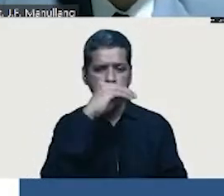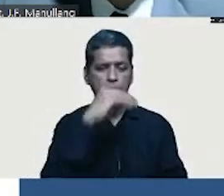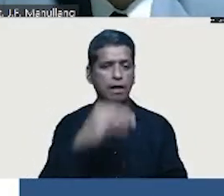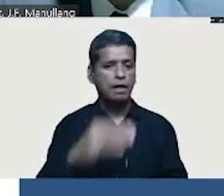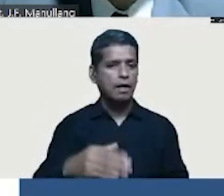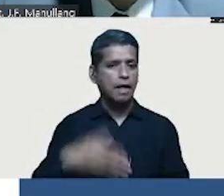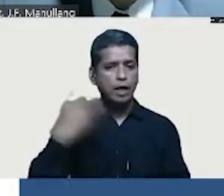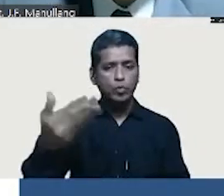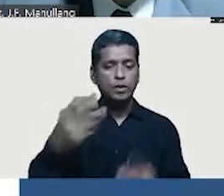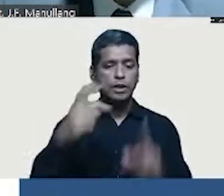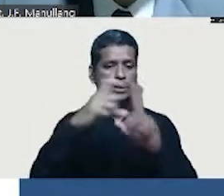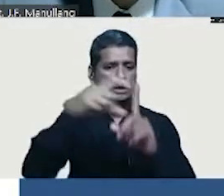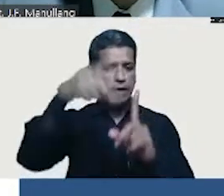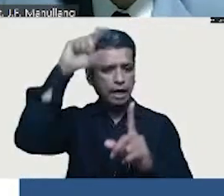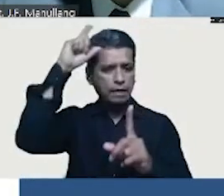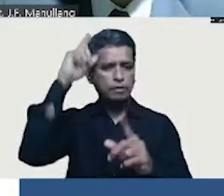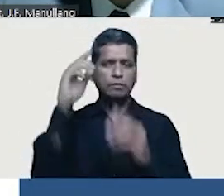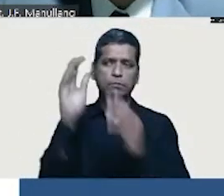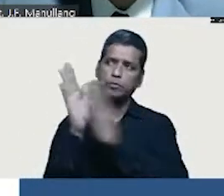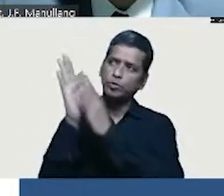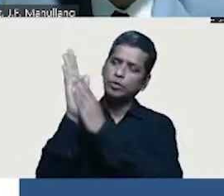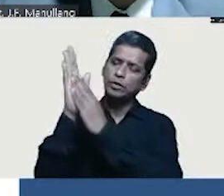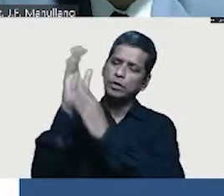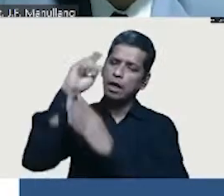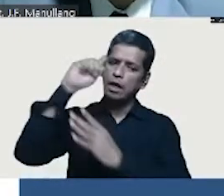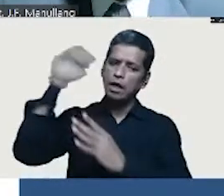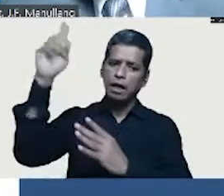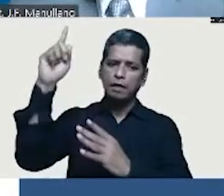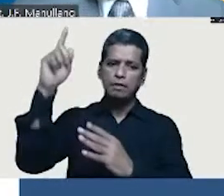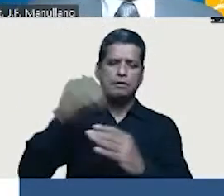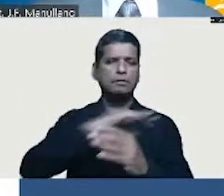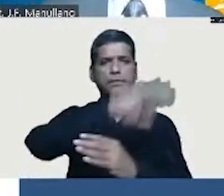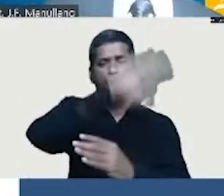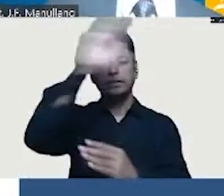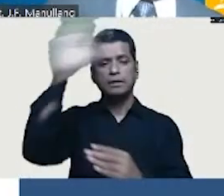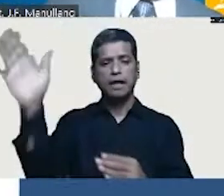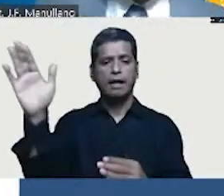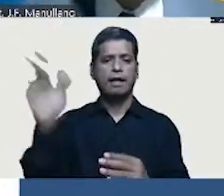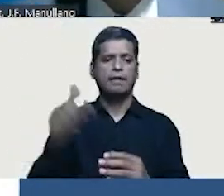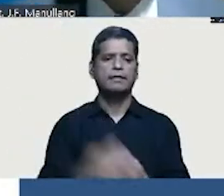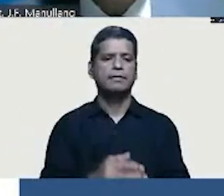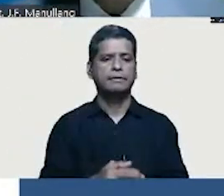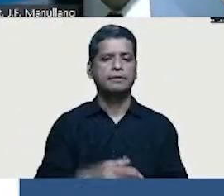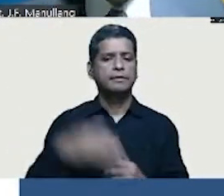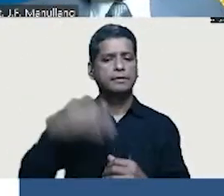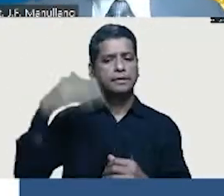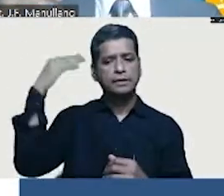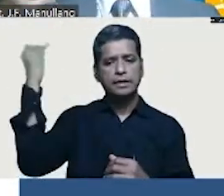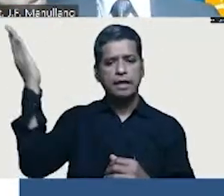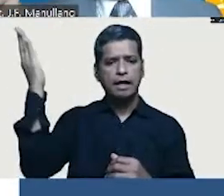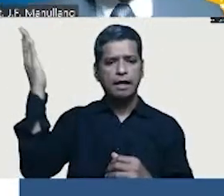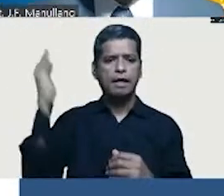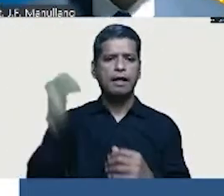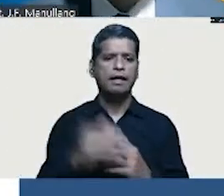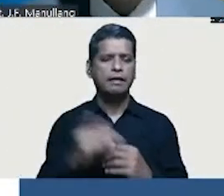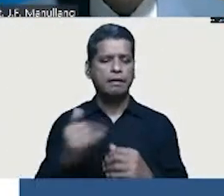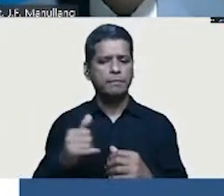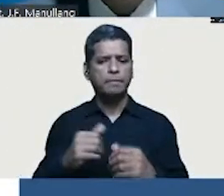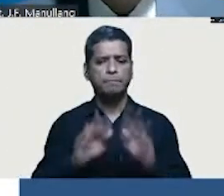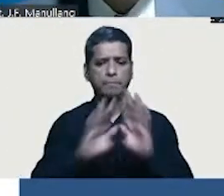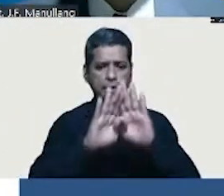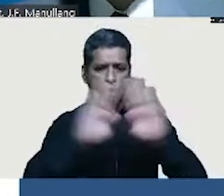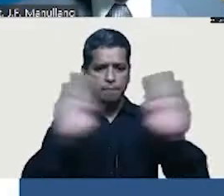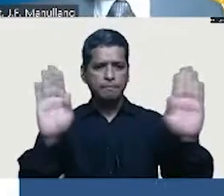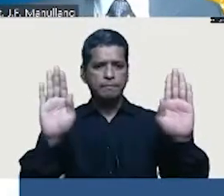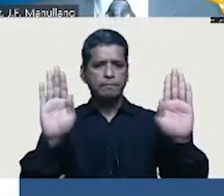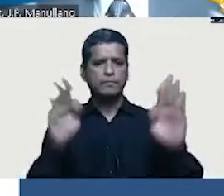lalu Daniel memuji Allah semesta langit diri di Anyer Seorang nabi dan nabi itu benar penglihatan